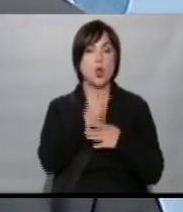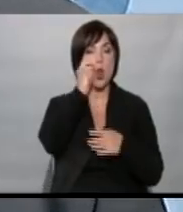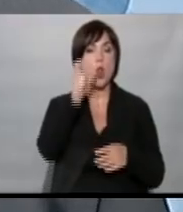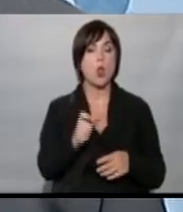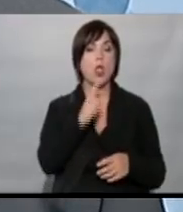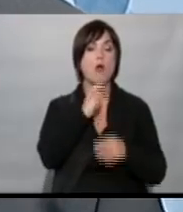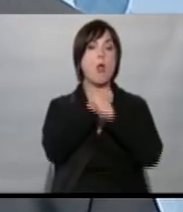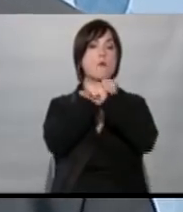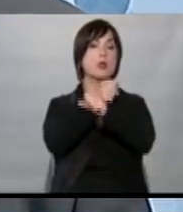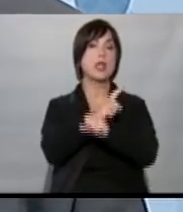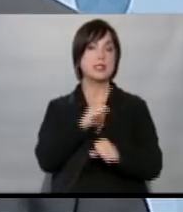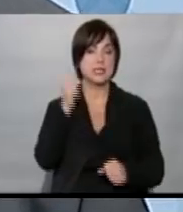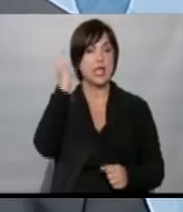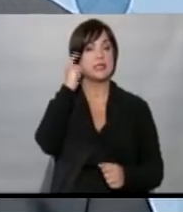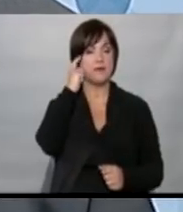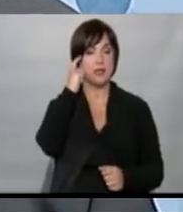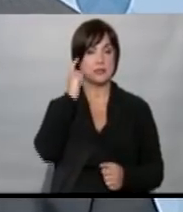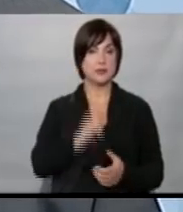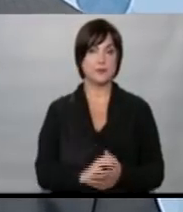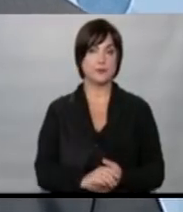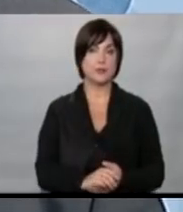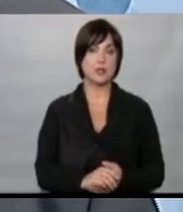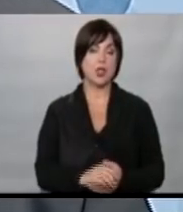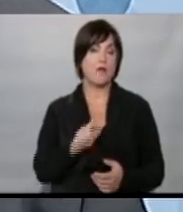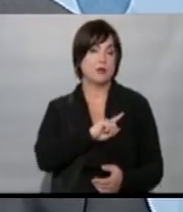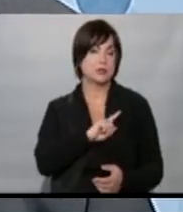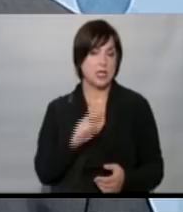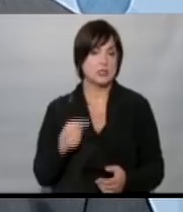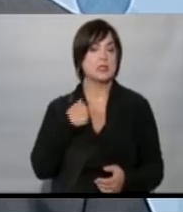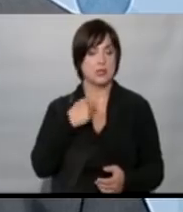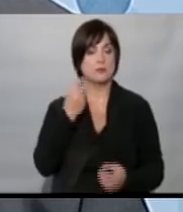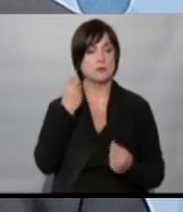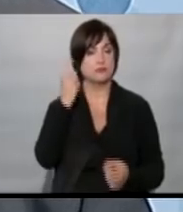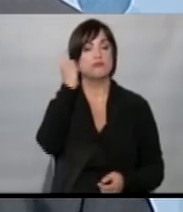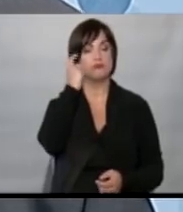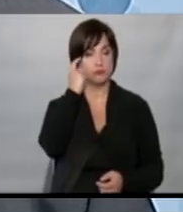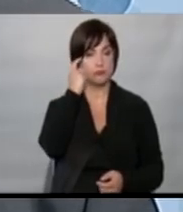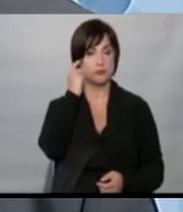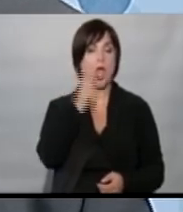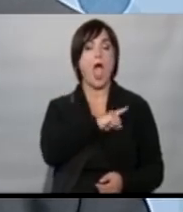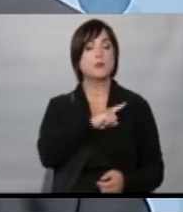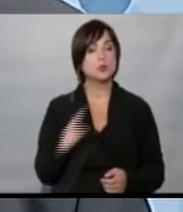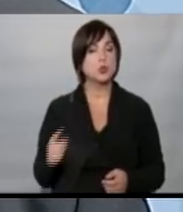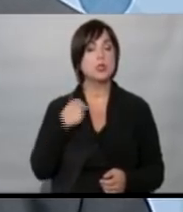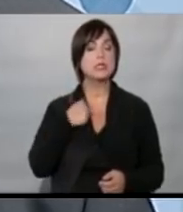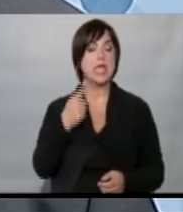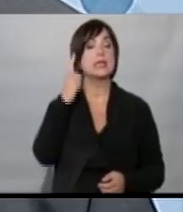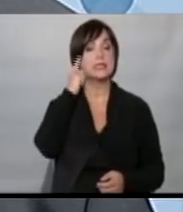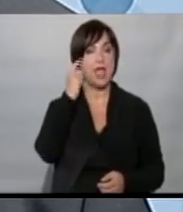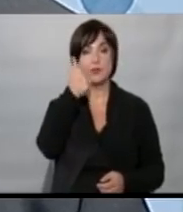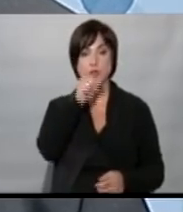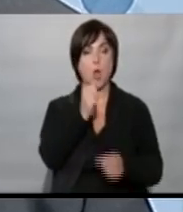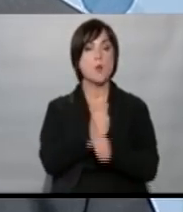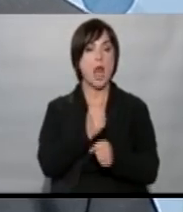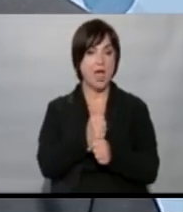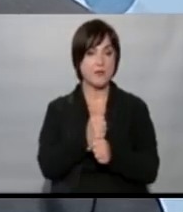што бойкотираат дека не се свесни. Мислам, апсолутно сме ние свесни, апсолутно ние знаевме што